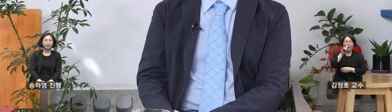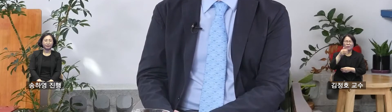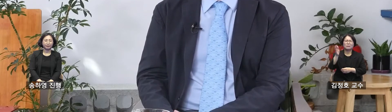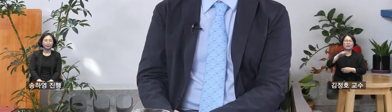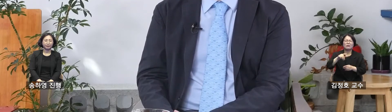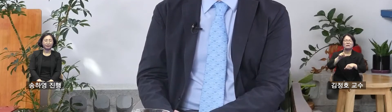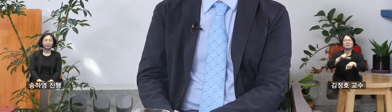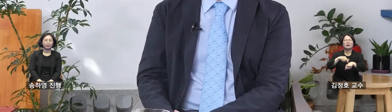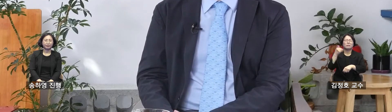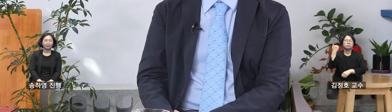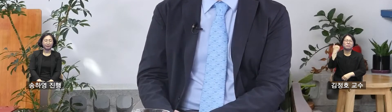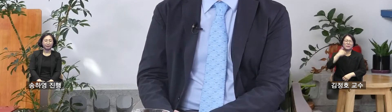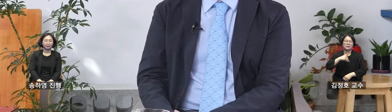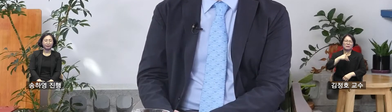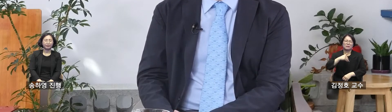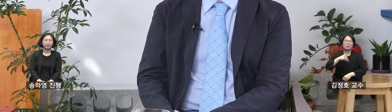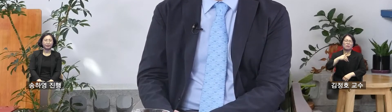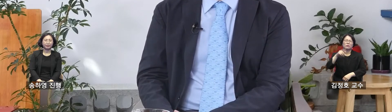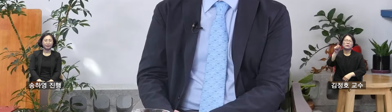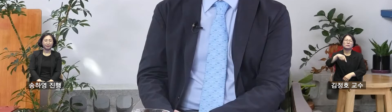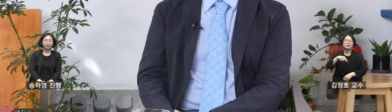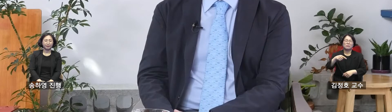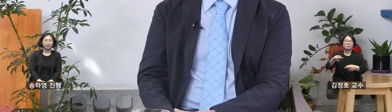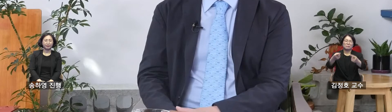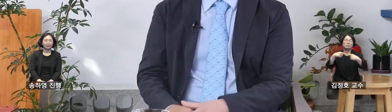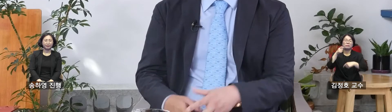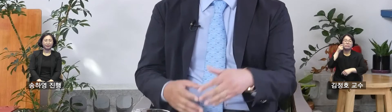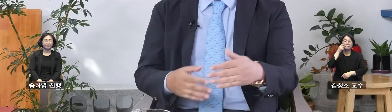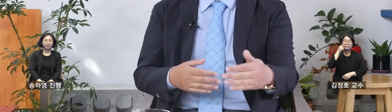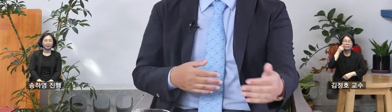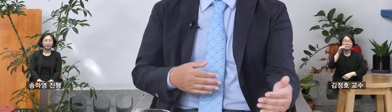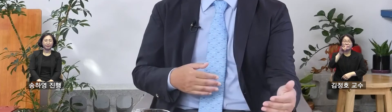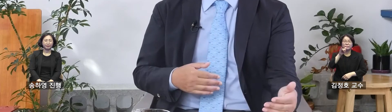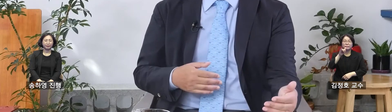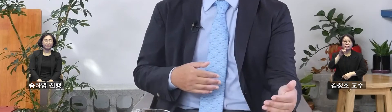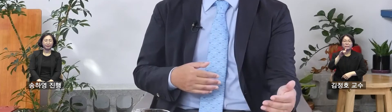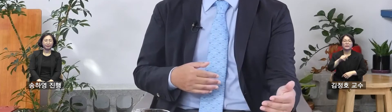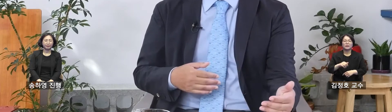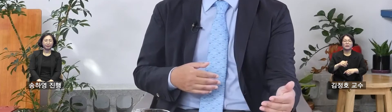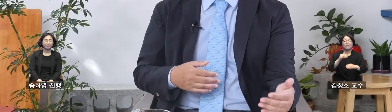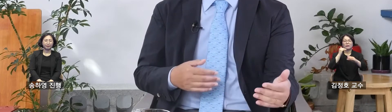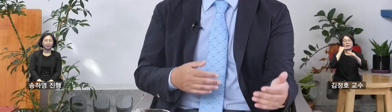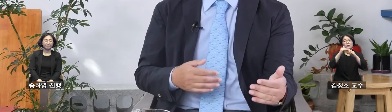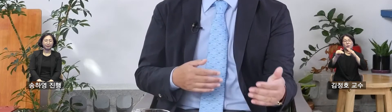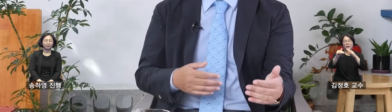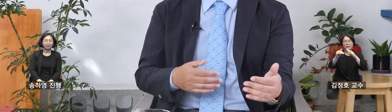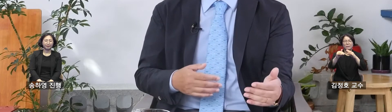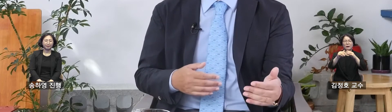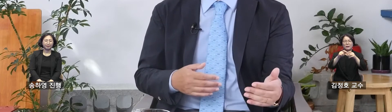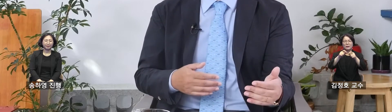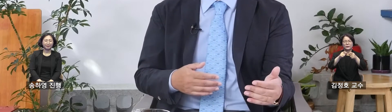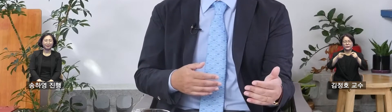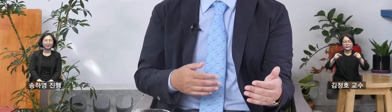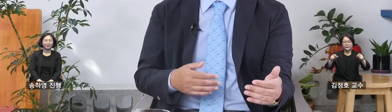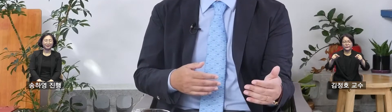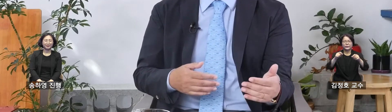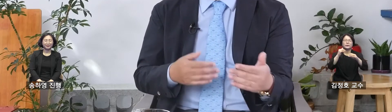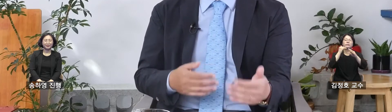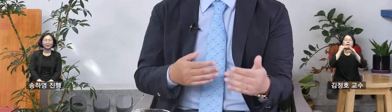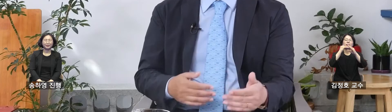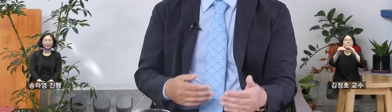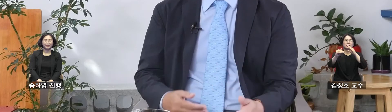저희가 모신 경우는 있습니다. 그렇지만은 장문의 이메일을 통해서 감동, 눈물이 뚫뚫